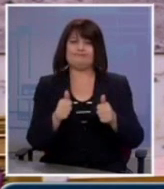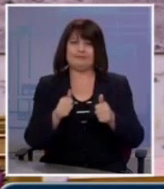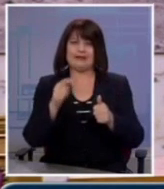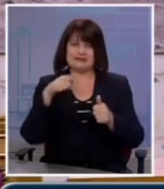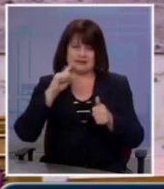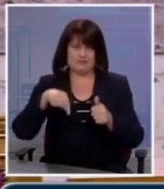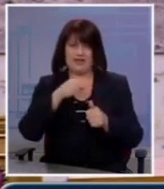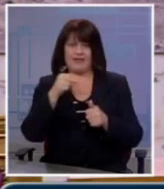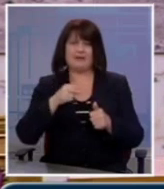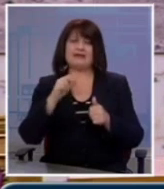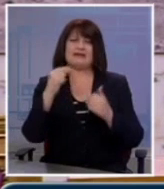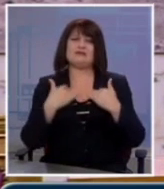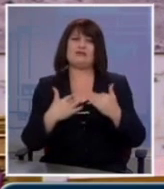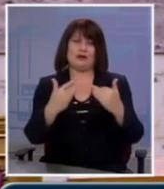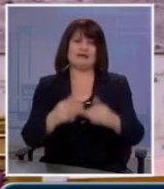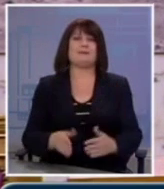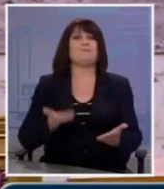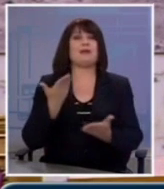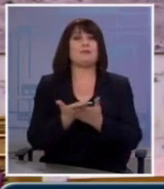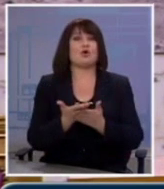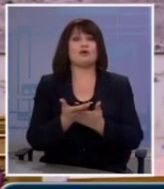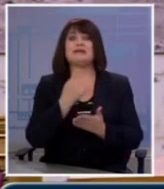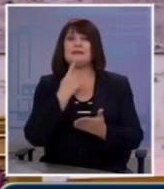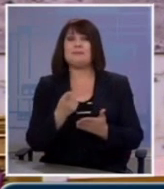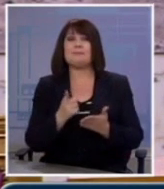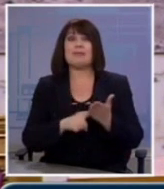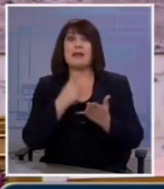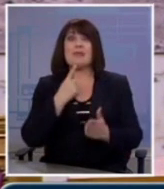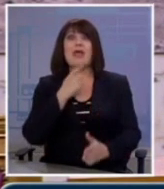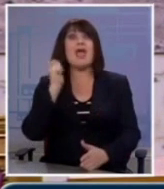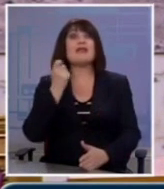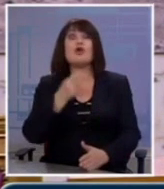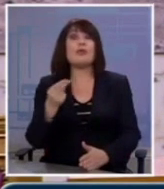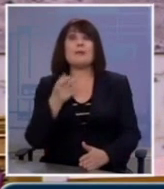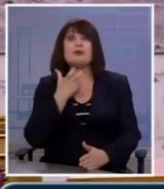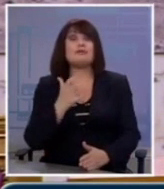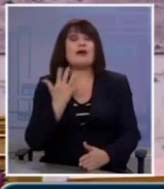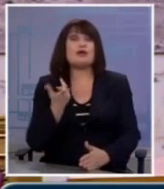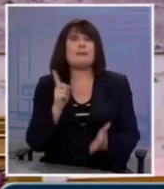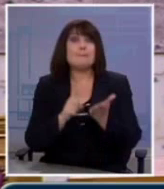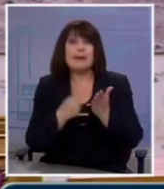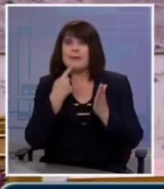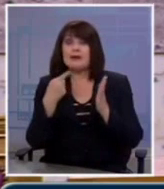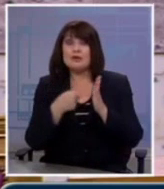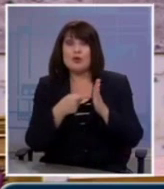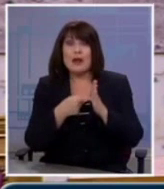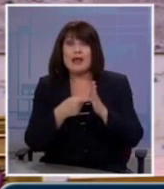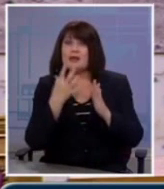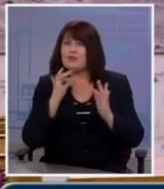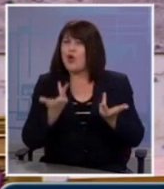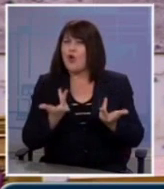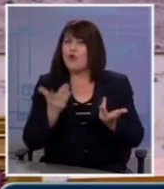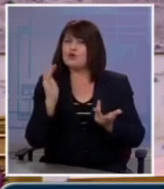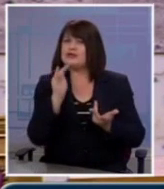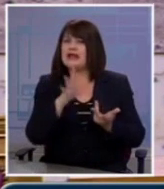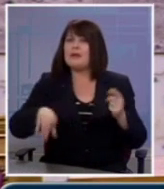διάταξη. Η πρόταση πρέπει να αναφέρει το εθνικό θέμα για το οποίο ζητείται η διεξαγωγή